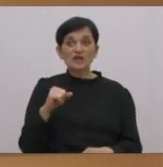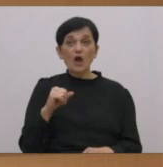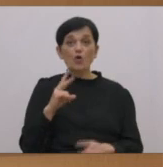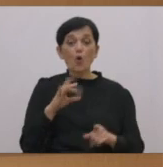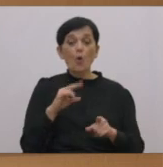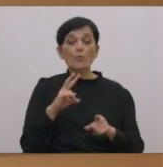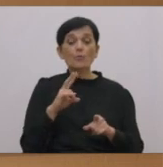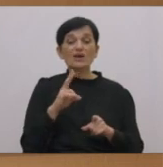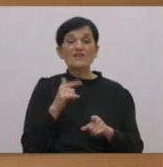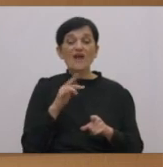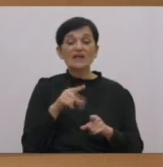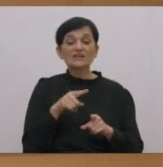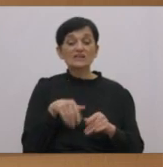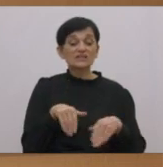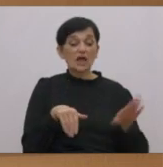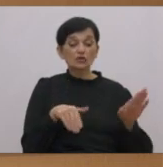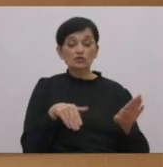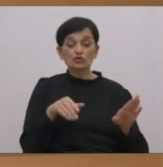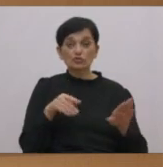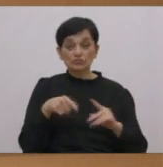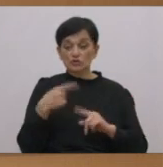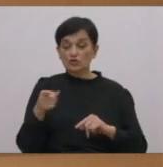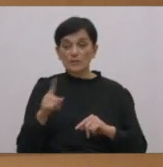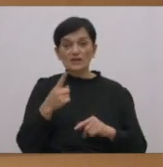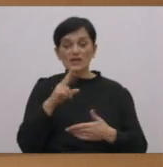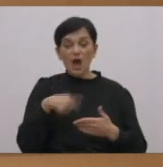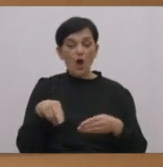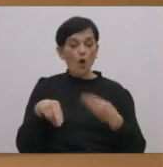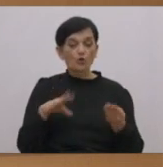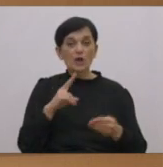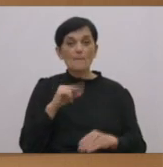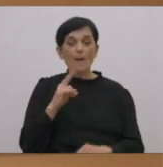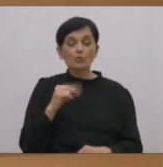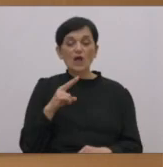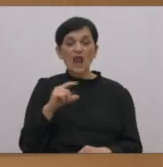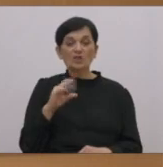გვენეტაძეს წასვლის შემდეგ? რატომ არ გასცა ლიცენზია პაპუნა ლეჟავამ?